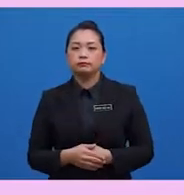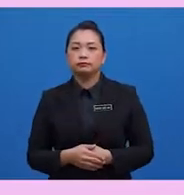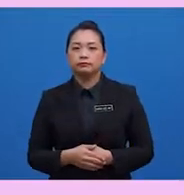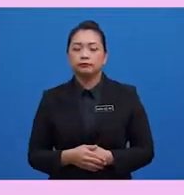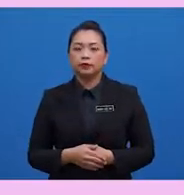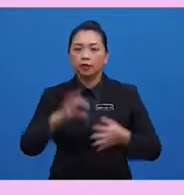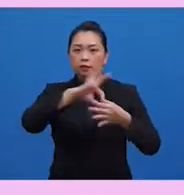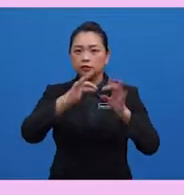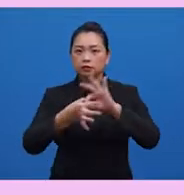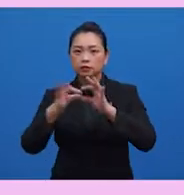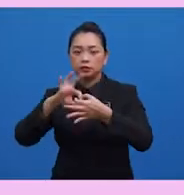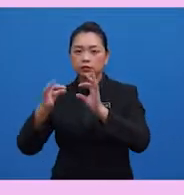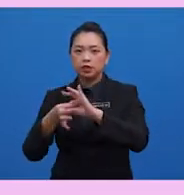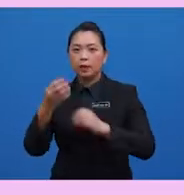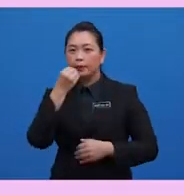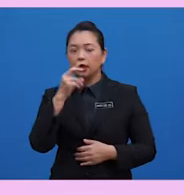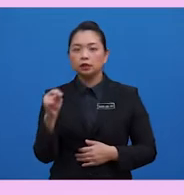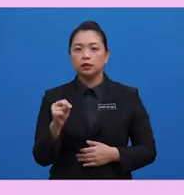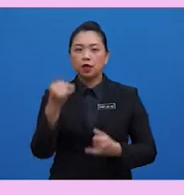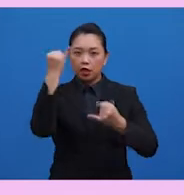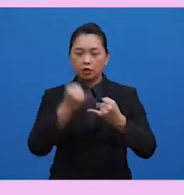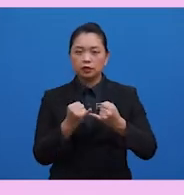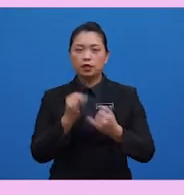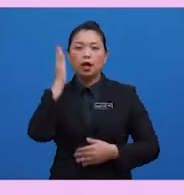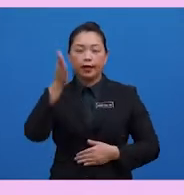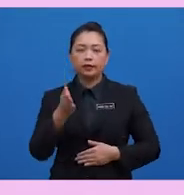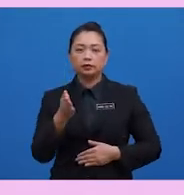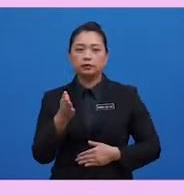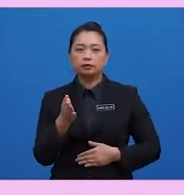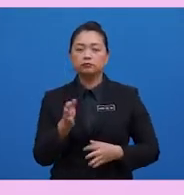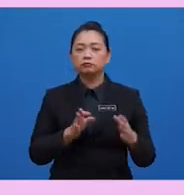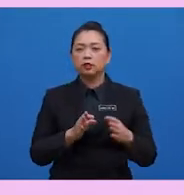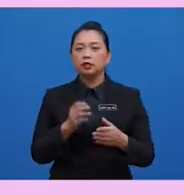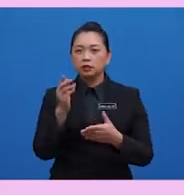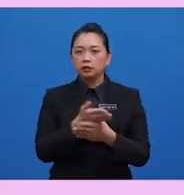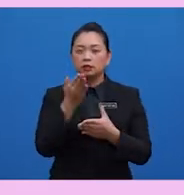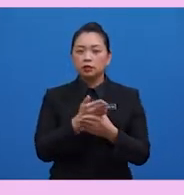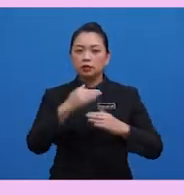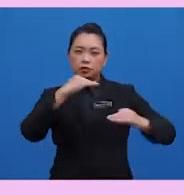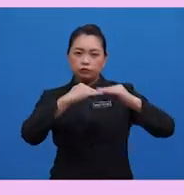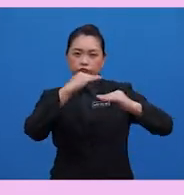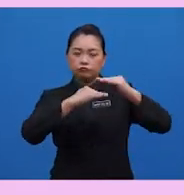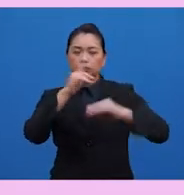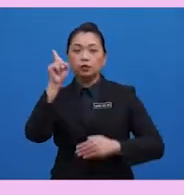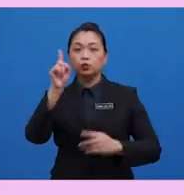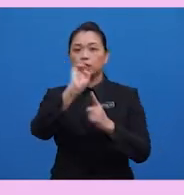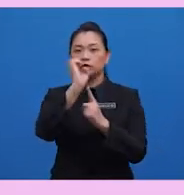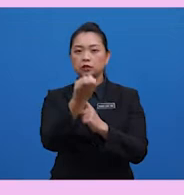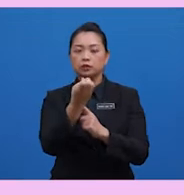nutrien, rantaian makanan yang akhirnya akan menjejaskan keseimbangan sesebuah